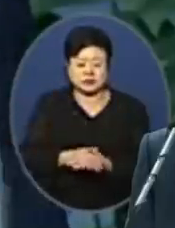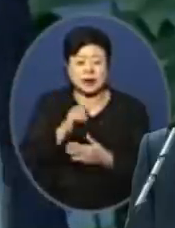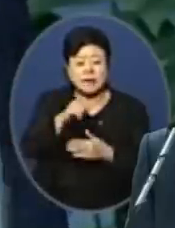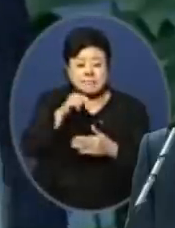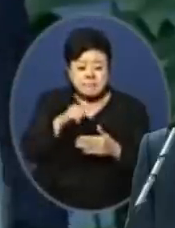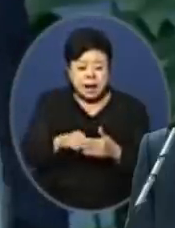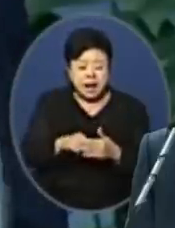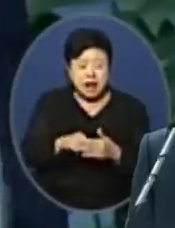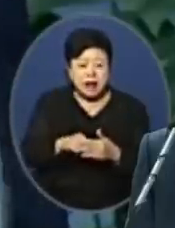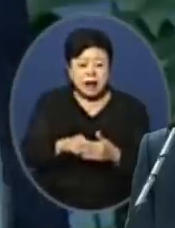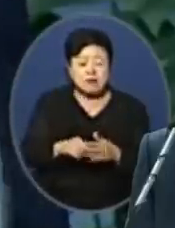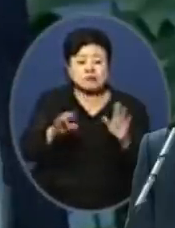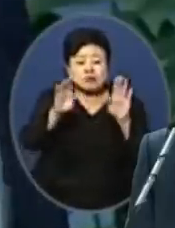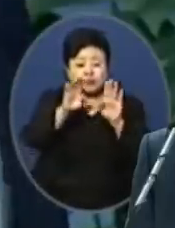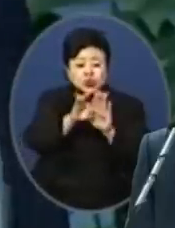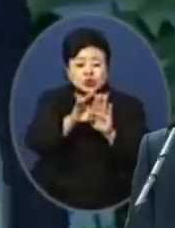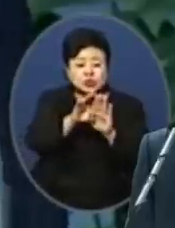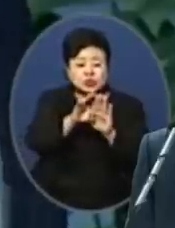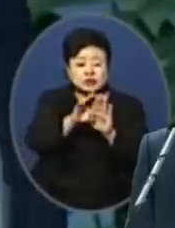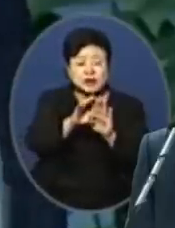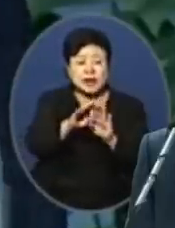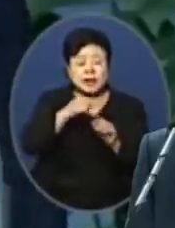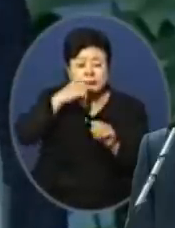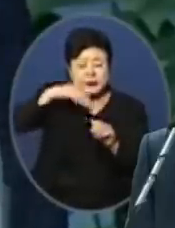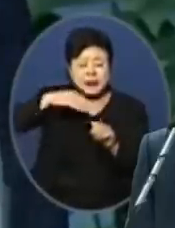마음의 문설주와 임방에 바르면